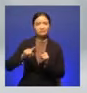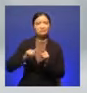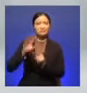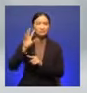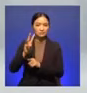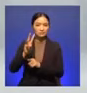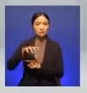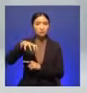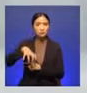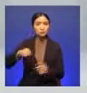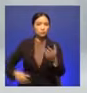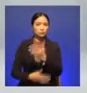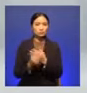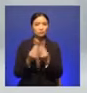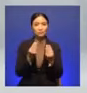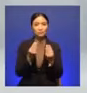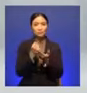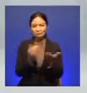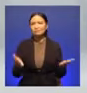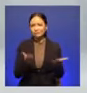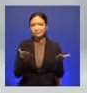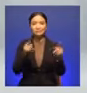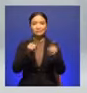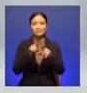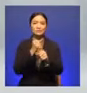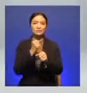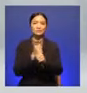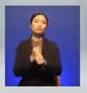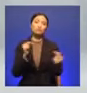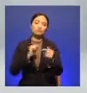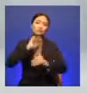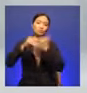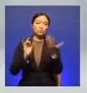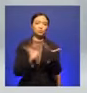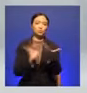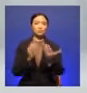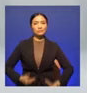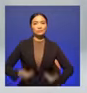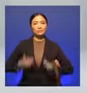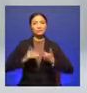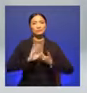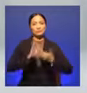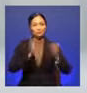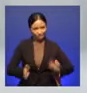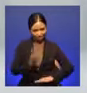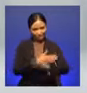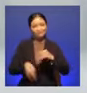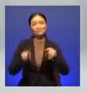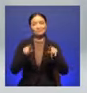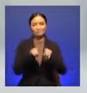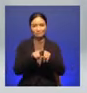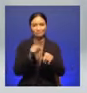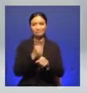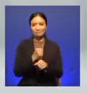ำนักสร้างสรรค์โอกาสที่ก็ช่วยสนับสนุนการทำงานเรื่องการพัฒนาคุณภาพชีวิตของคนพิการด้วยท่าน